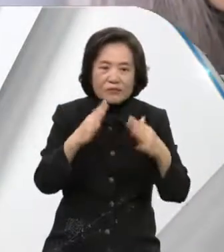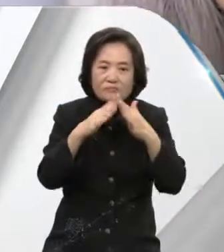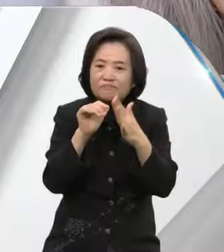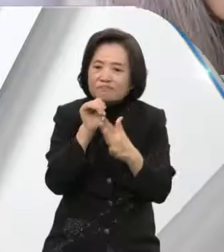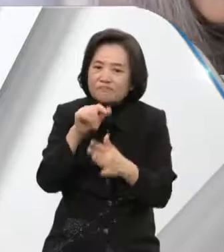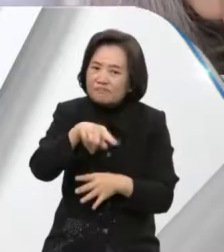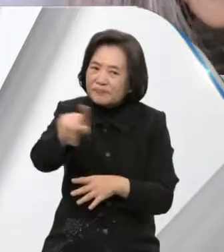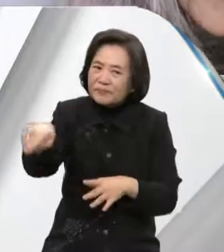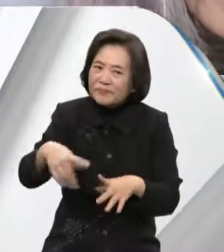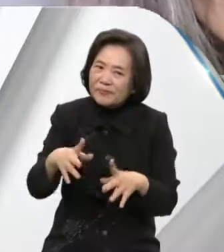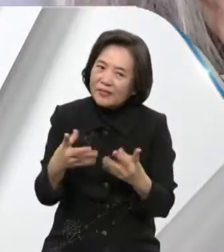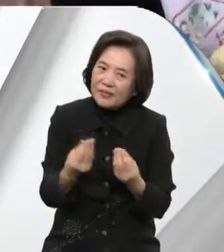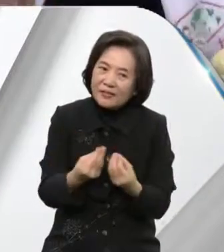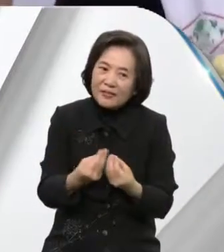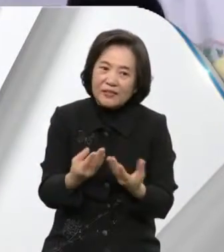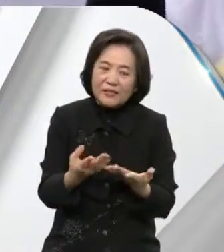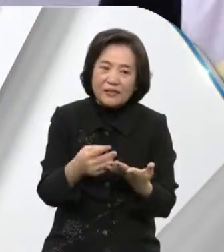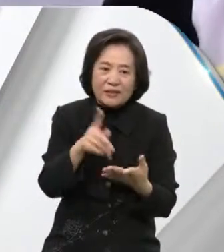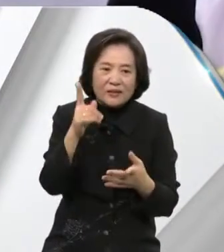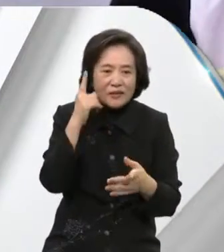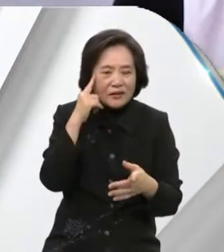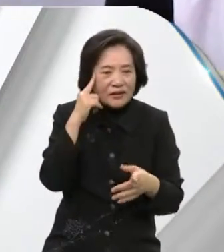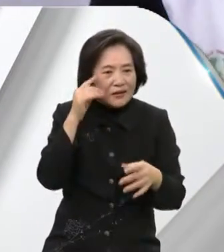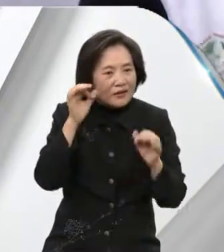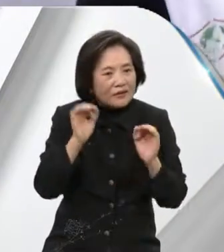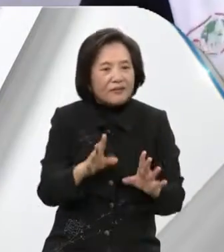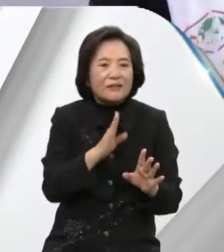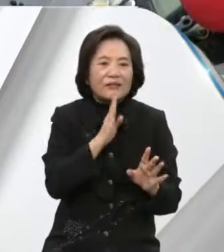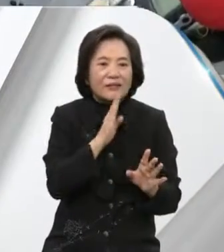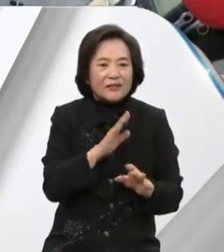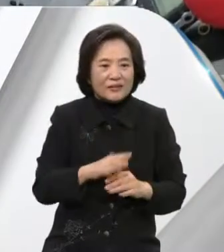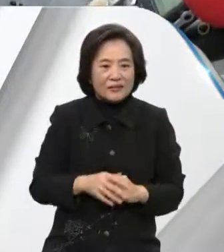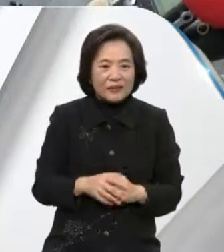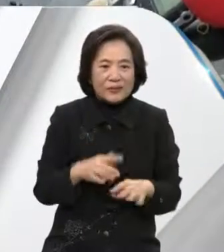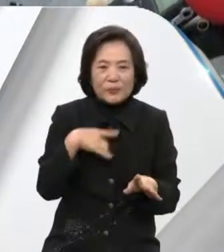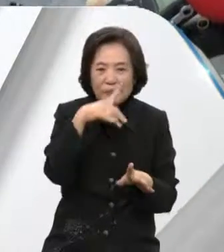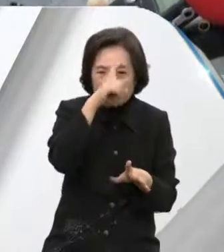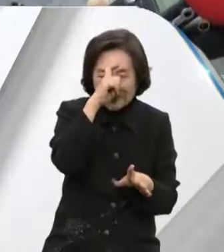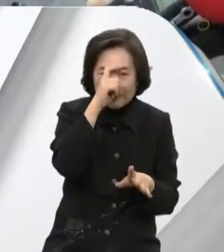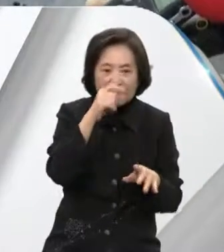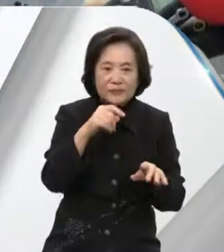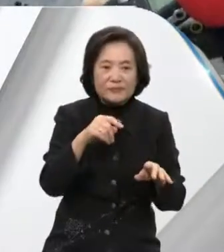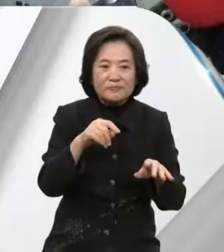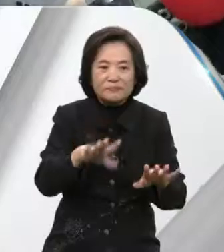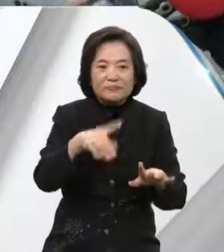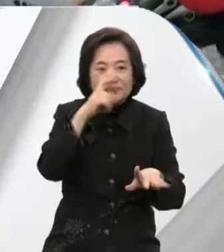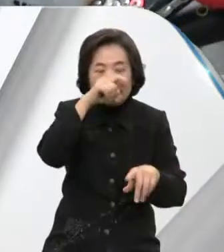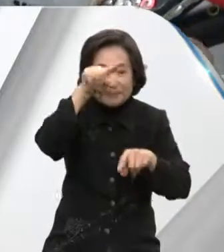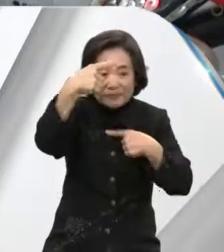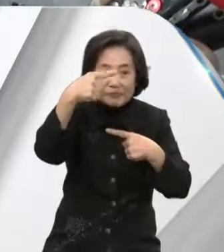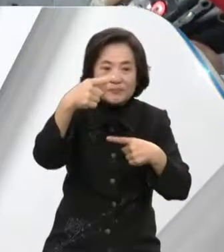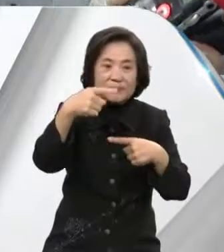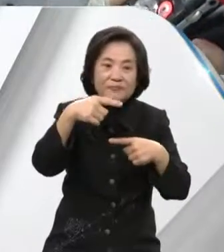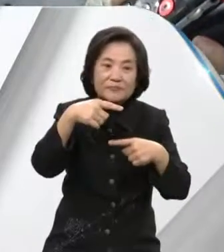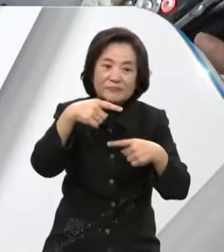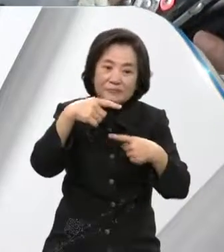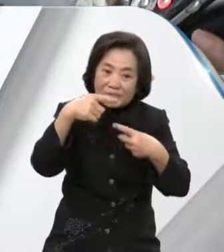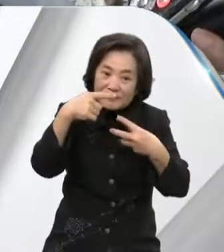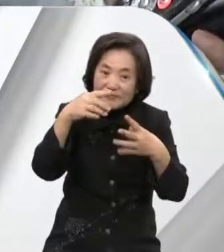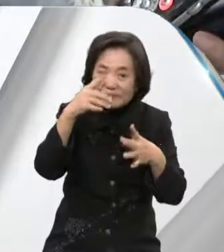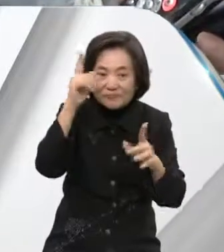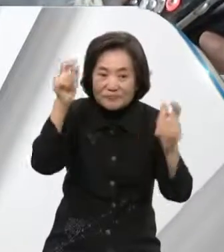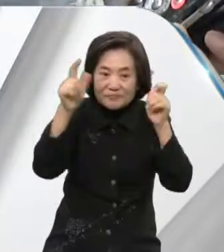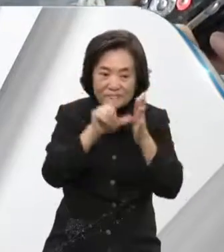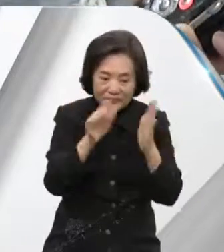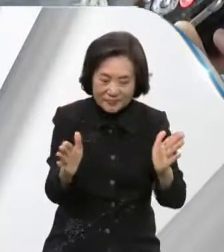对弱势家庭的人来讲，也是过难做到的。 我们期待就是说，能够透过年节，能够为